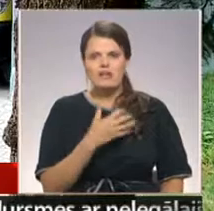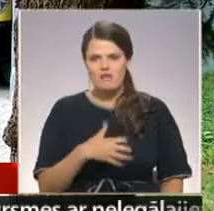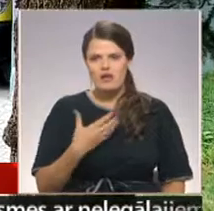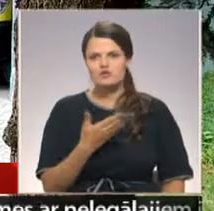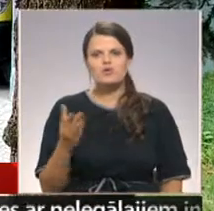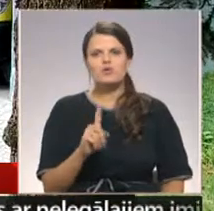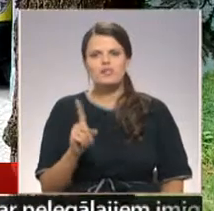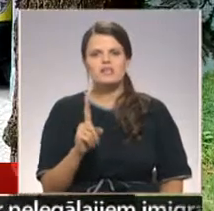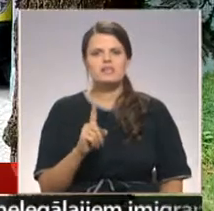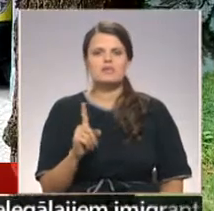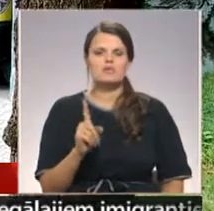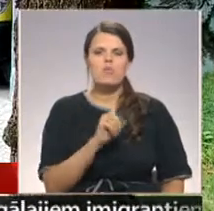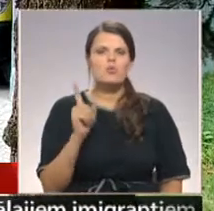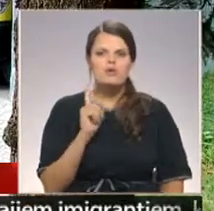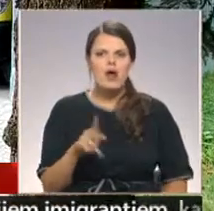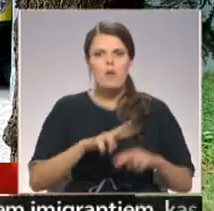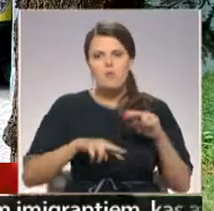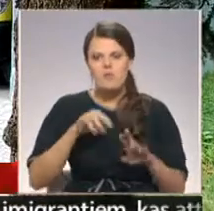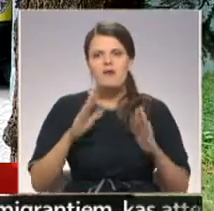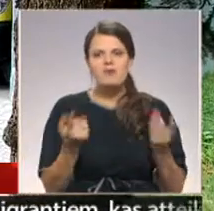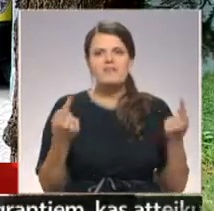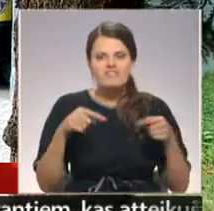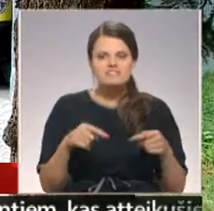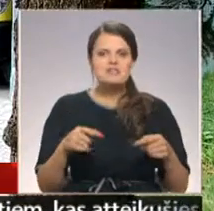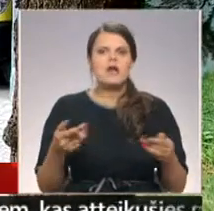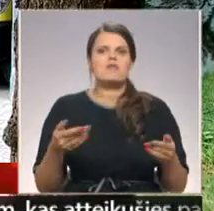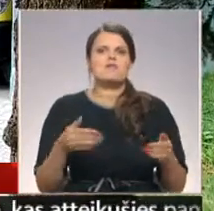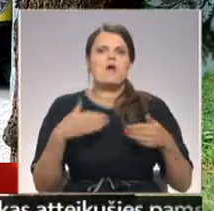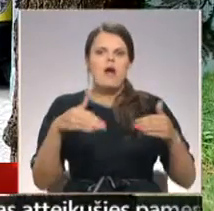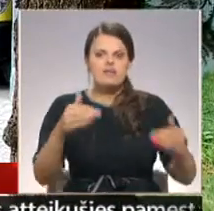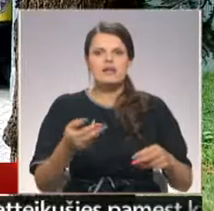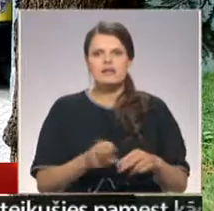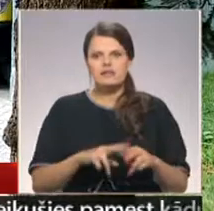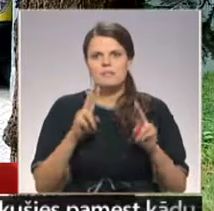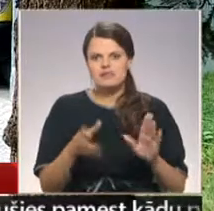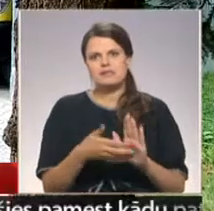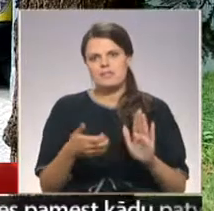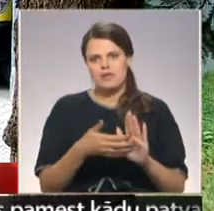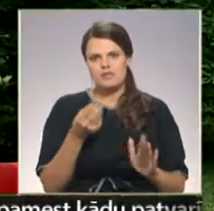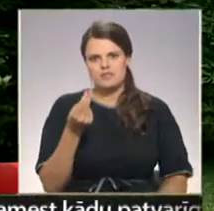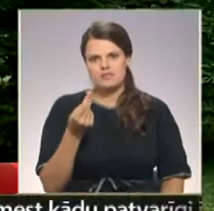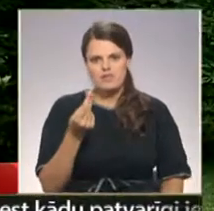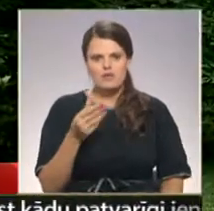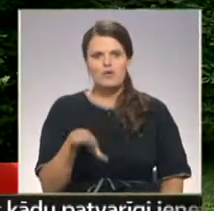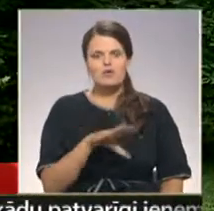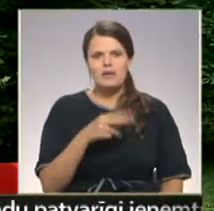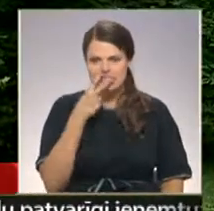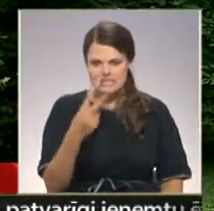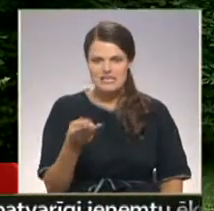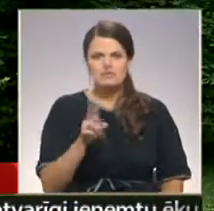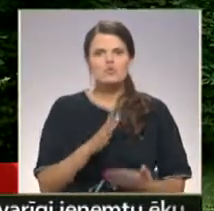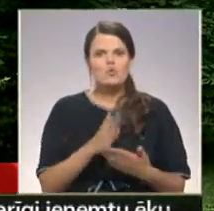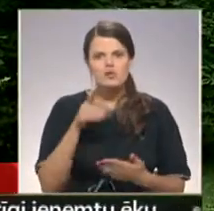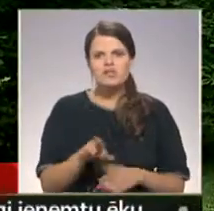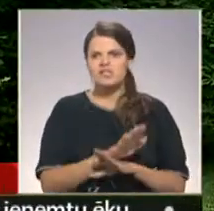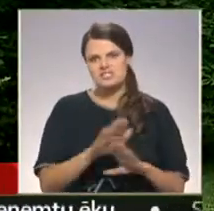tas ir nepieciešams, kur būtu jābūvē, bet visu laiku atliek tikai tādēļ, kad vienkārši pietrūkstā naudiņa. Mēs skatīsimies un noteikti